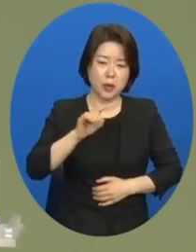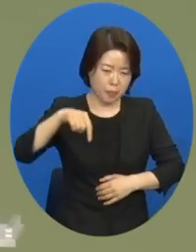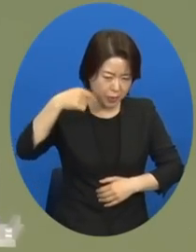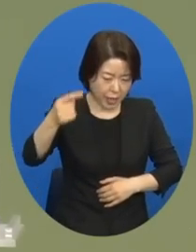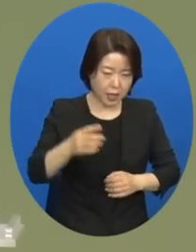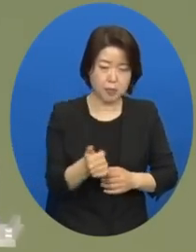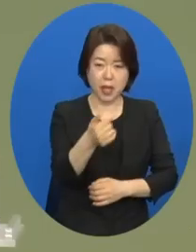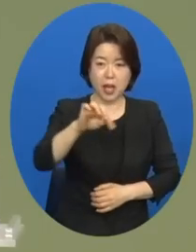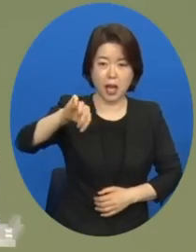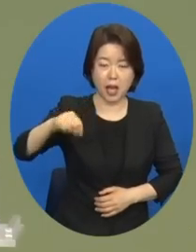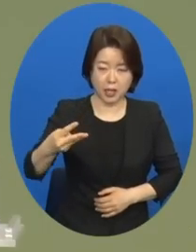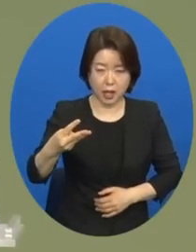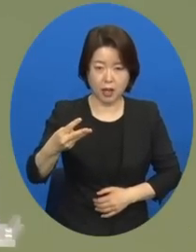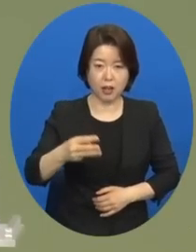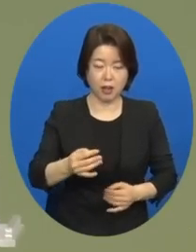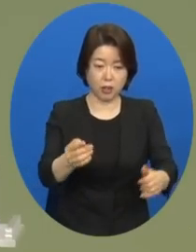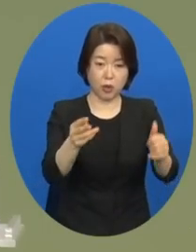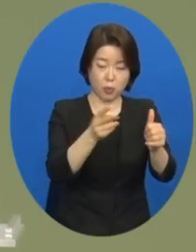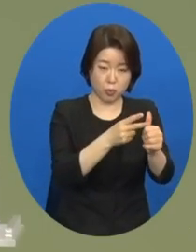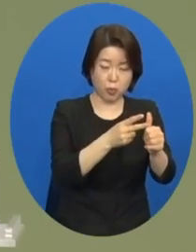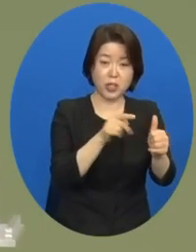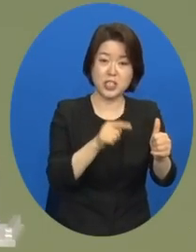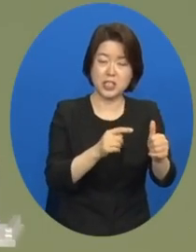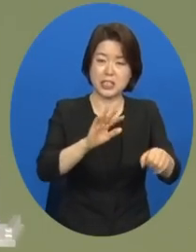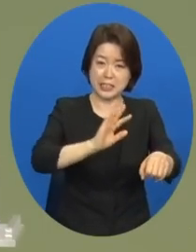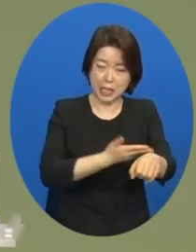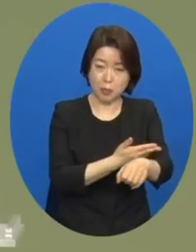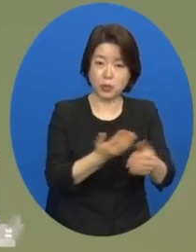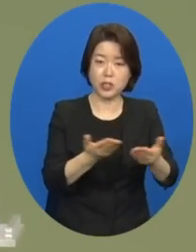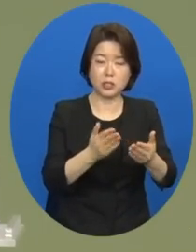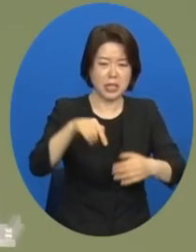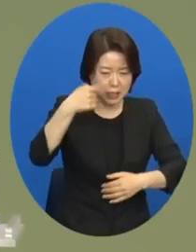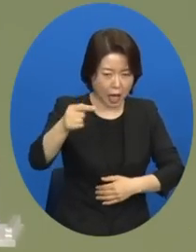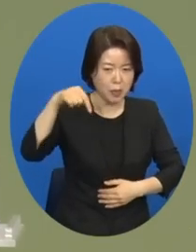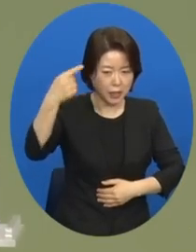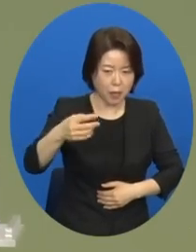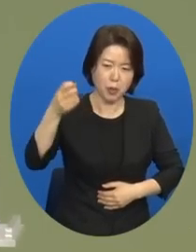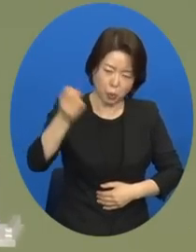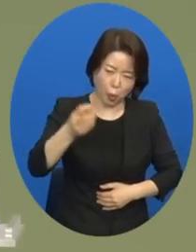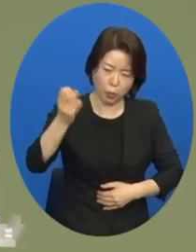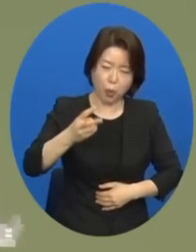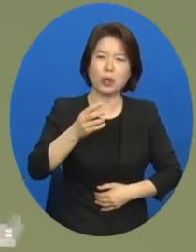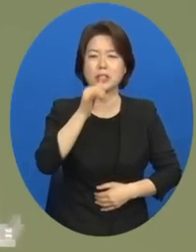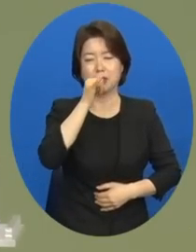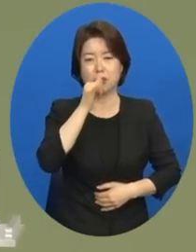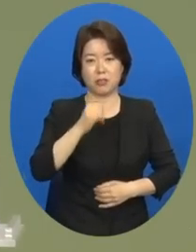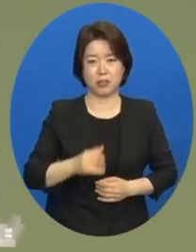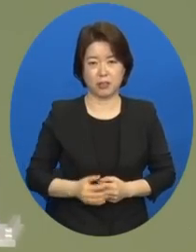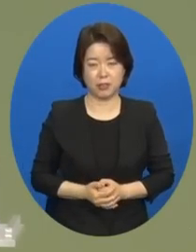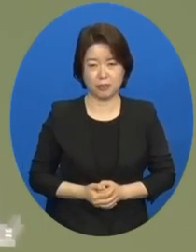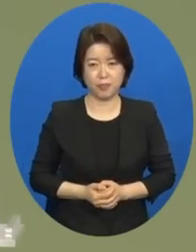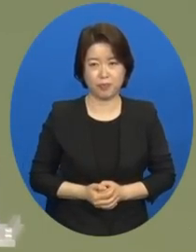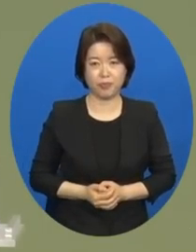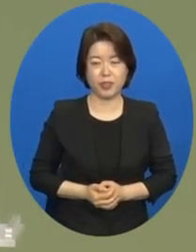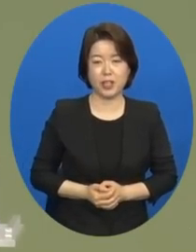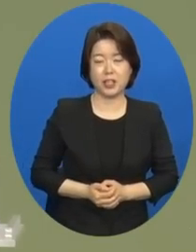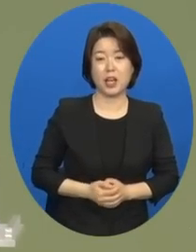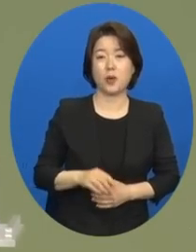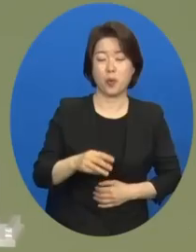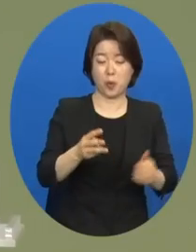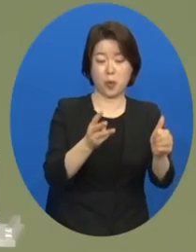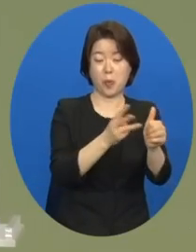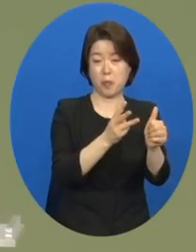다시 행했다고 한 거예요 그래서 저는 살아생전에 첩인 그들아를 얻었다고